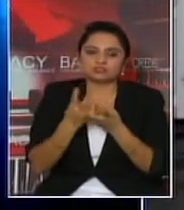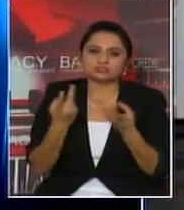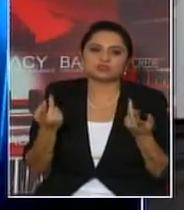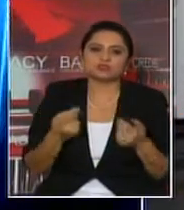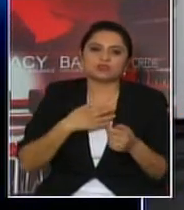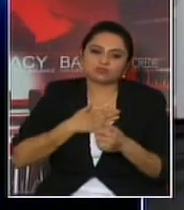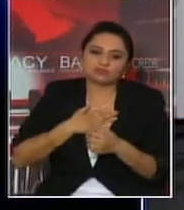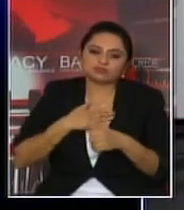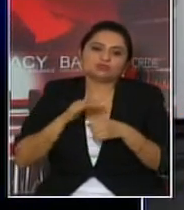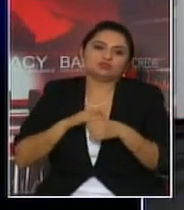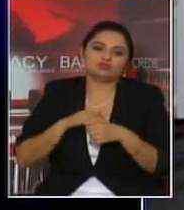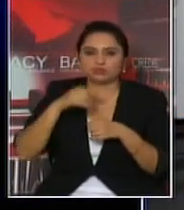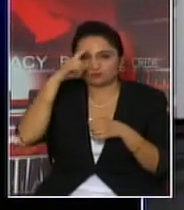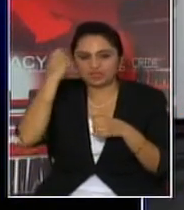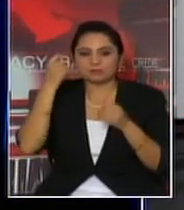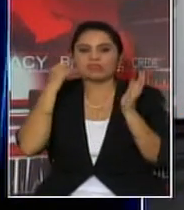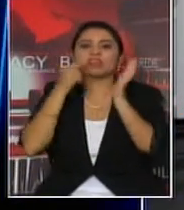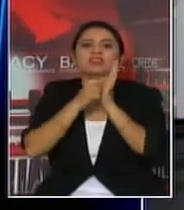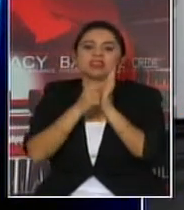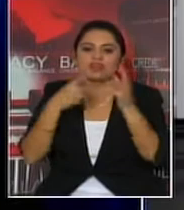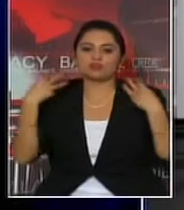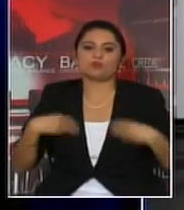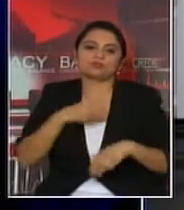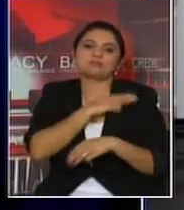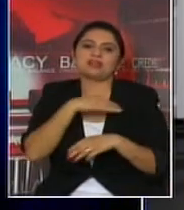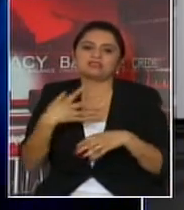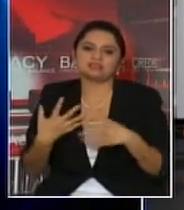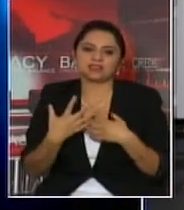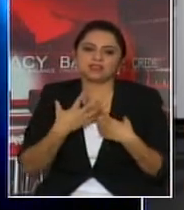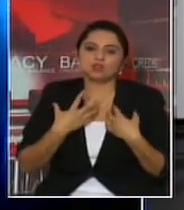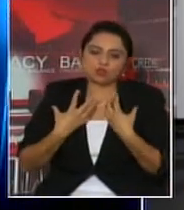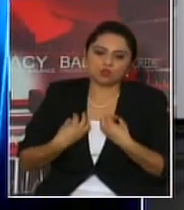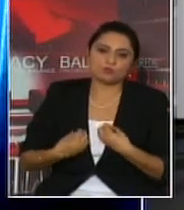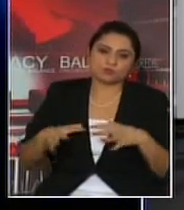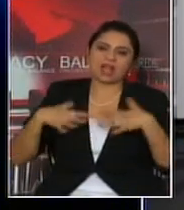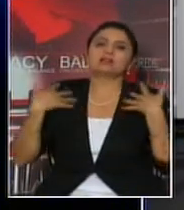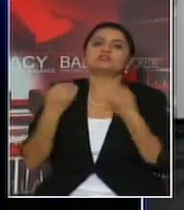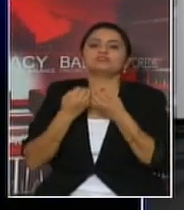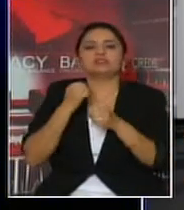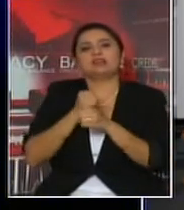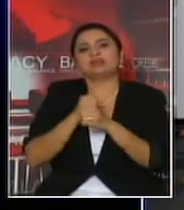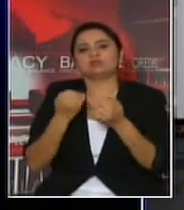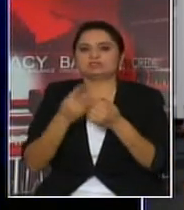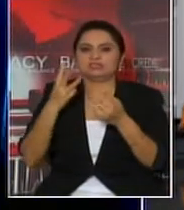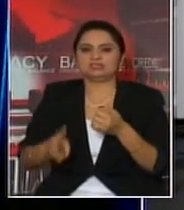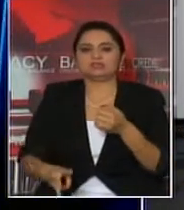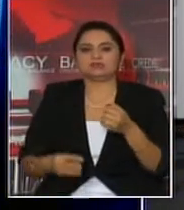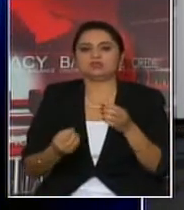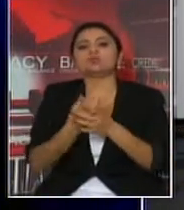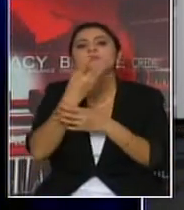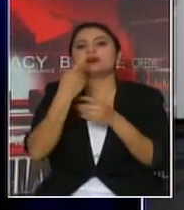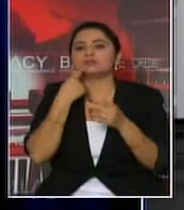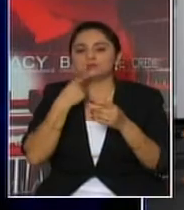छुने विज्ञापन बजाएर उपभोक्तालाई लोभ्याउने काम तिनीहरूले गरिरहेका हुन्छन्, त्यसरी नै उनीहरूले उत्पादन भने